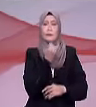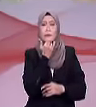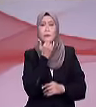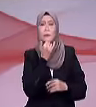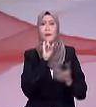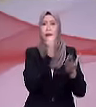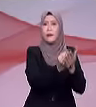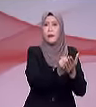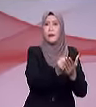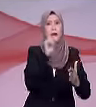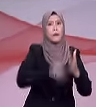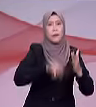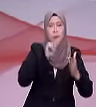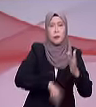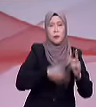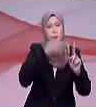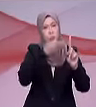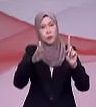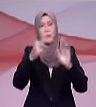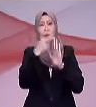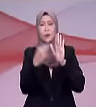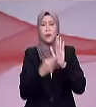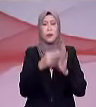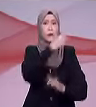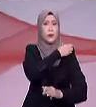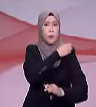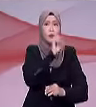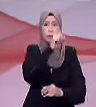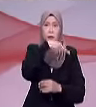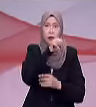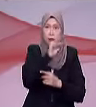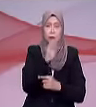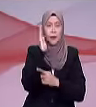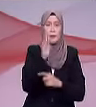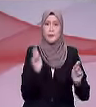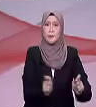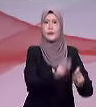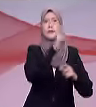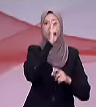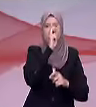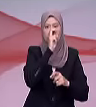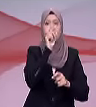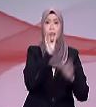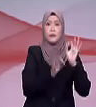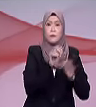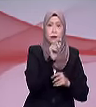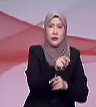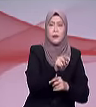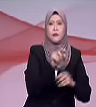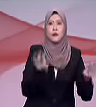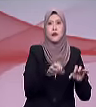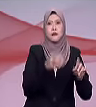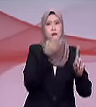Hidayah atau abu-abu pelanggaran undang-undang oleh pegawainya dan akan mengambil tindakan tegas sekiranya mereka